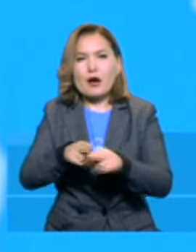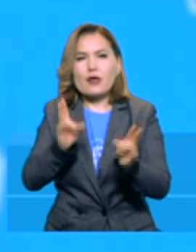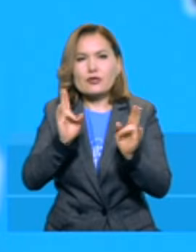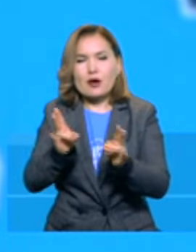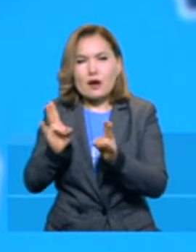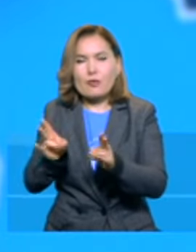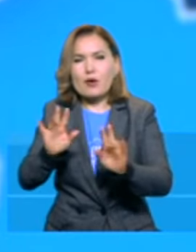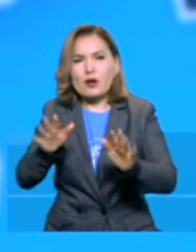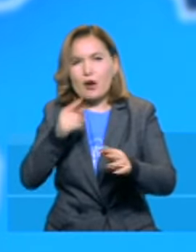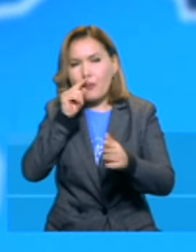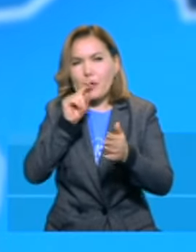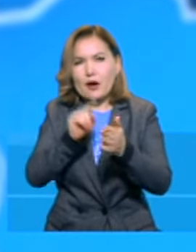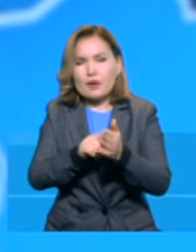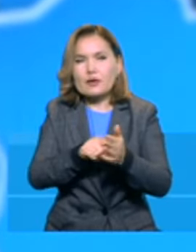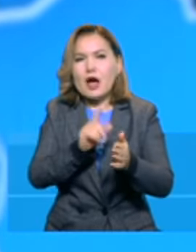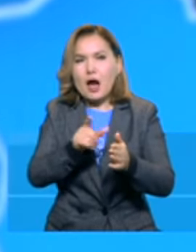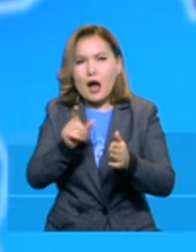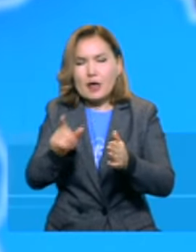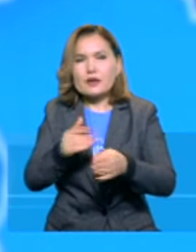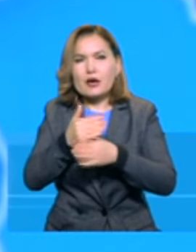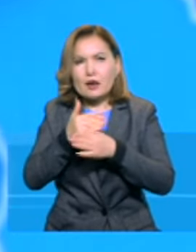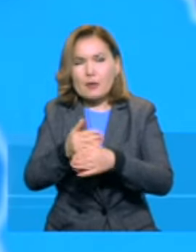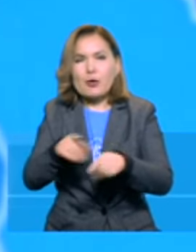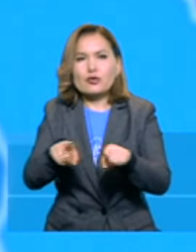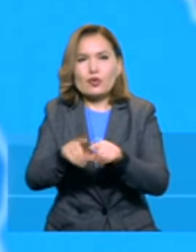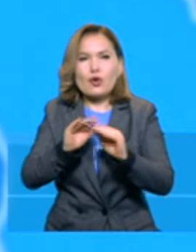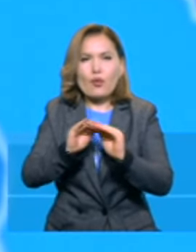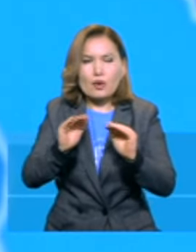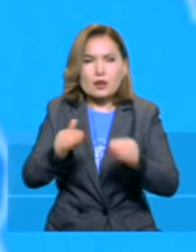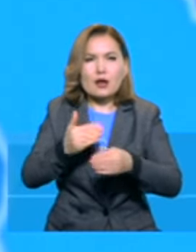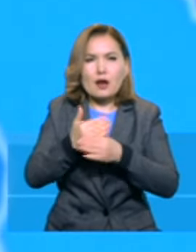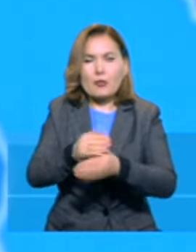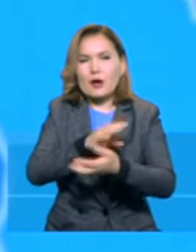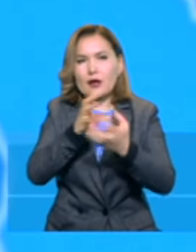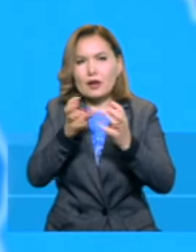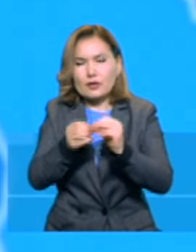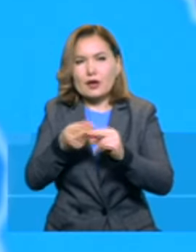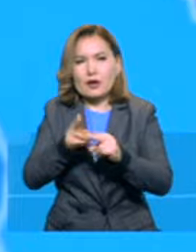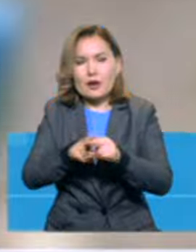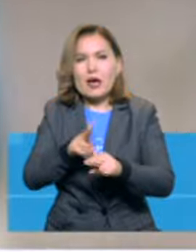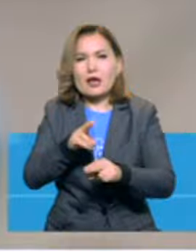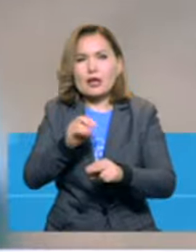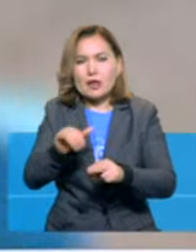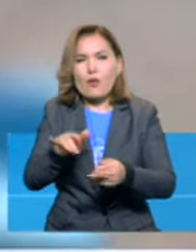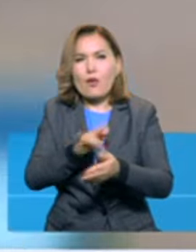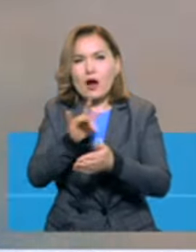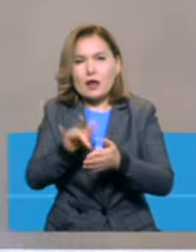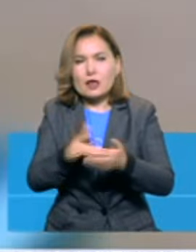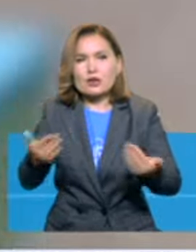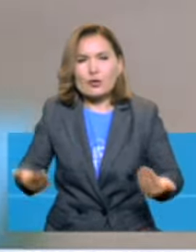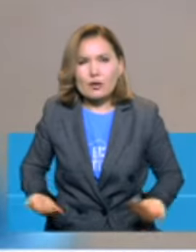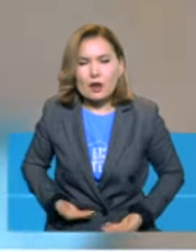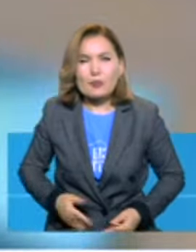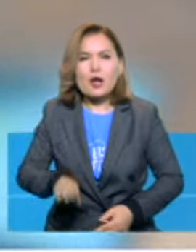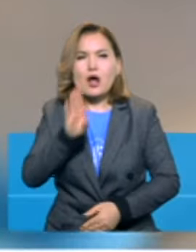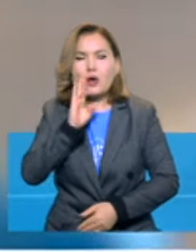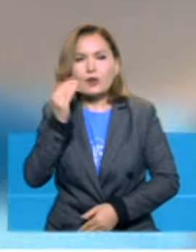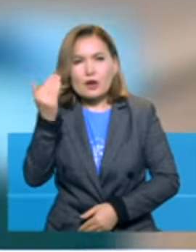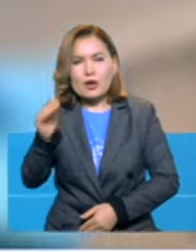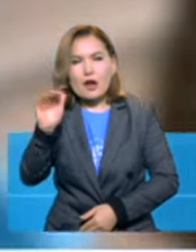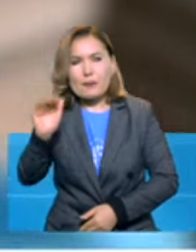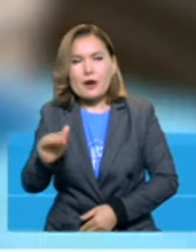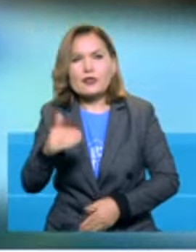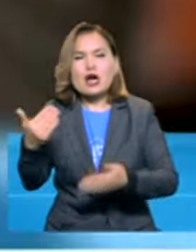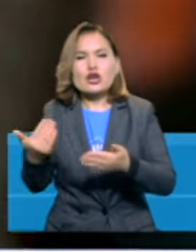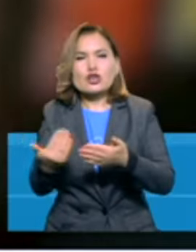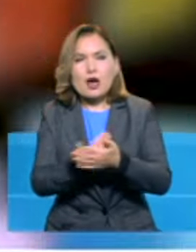сағат кезінде көпке үлгі боларлық әрекетке барған оқушылар да болды. Олардың бірі кентаулық Гаухар Шаймерден. Ол жаңа